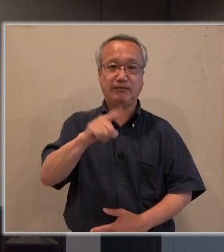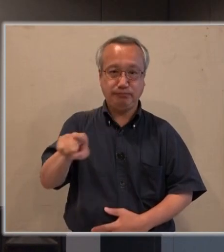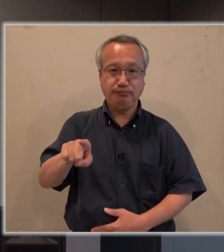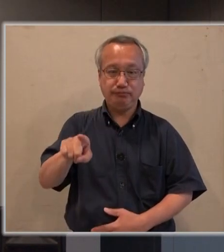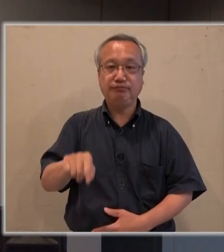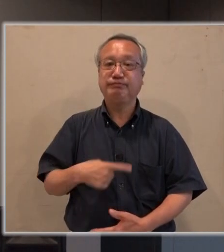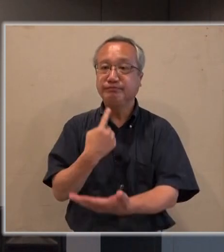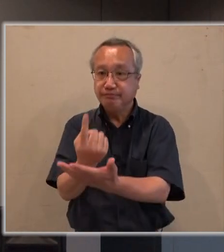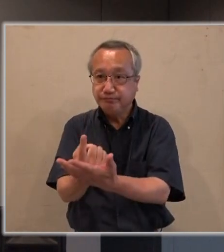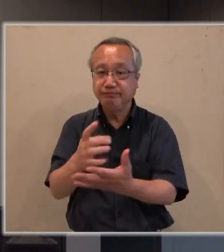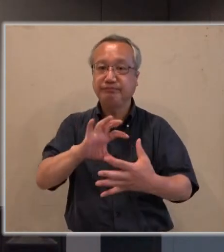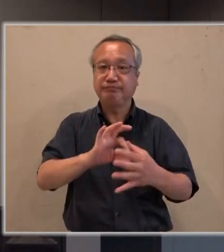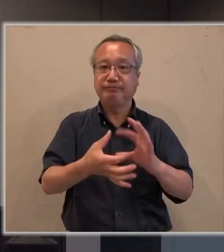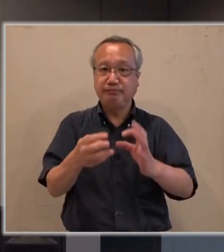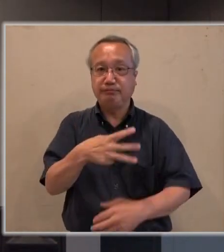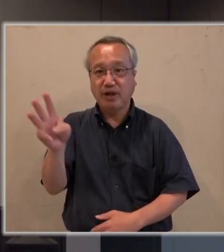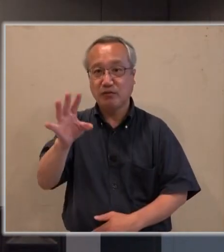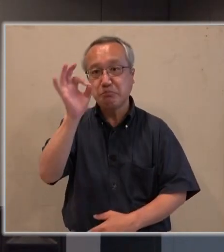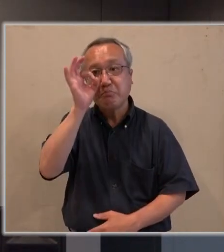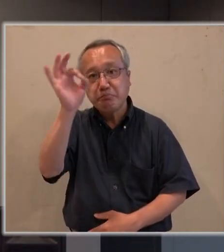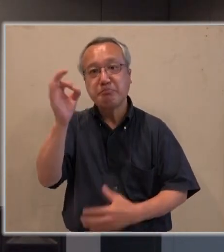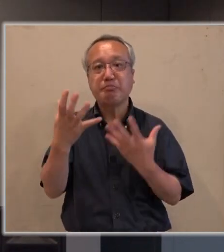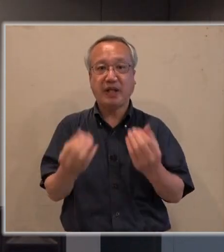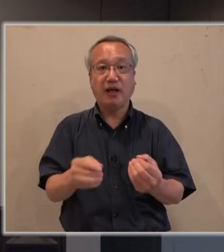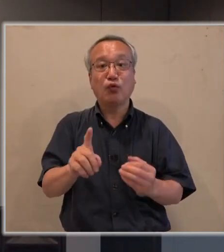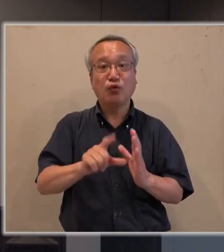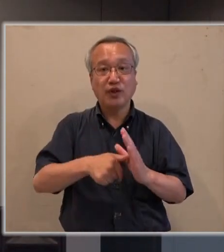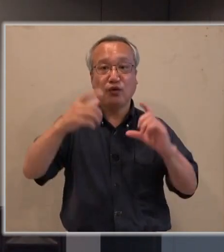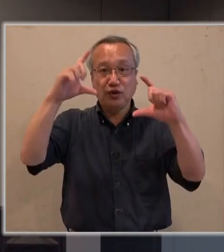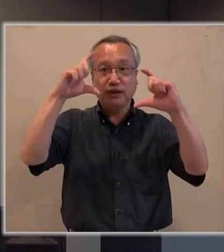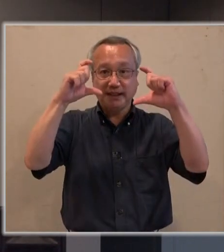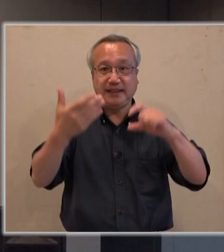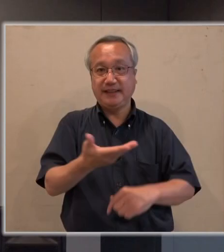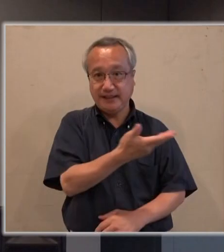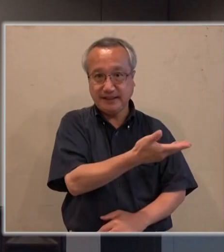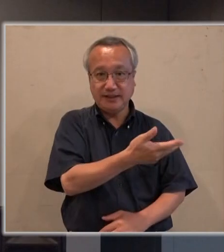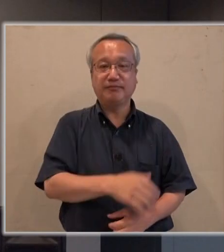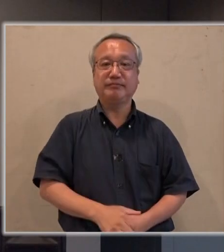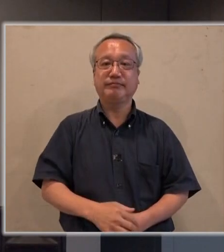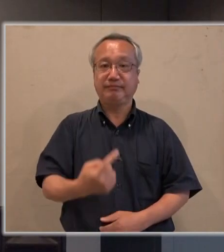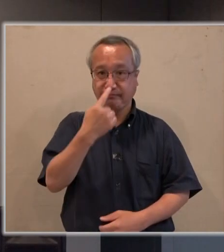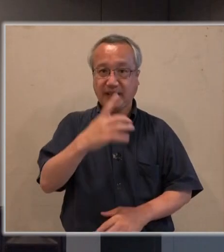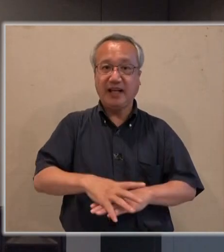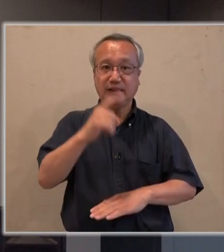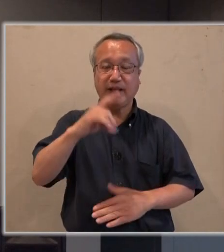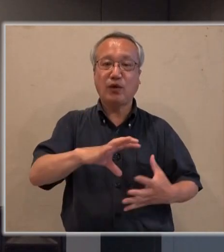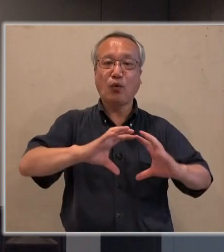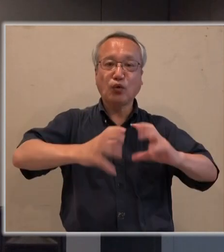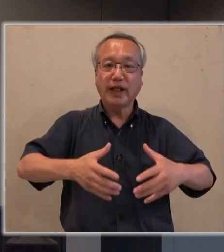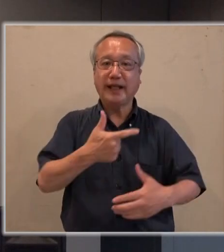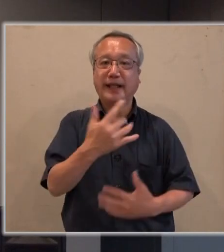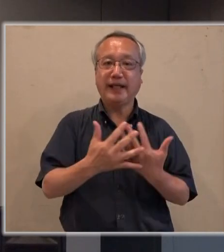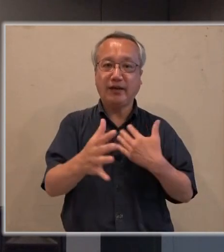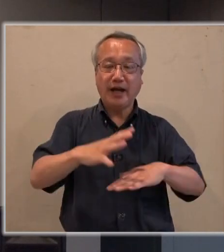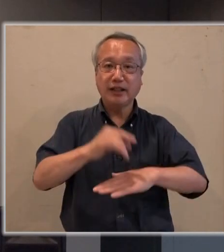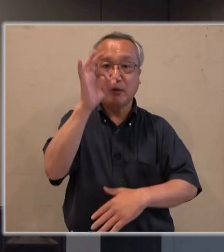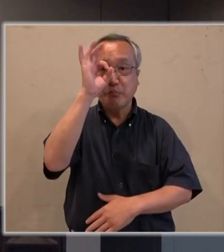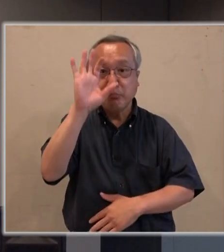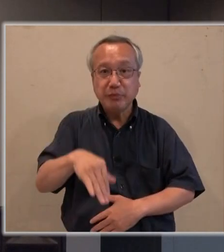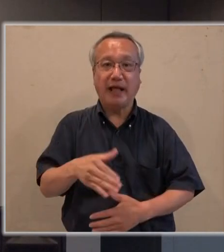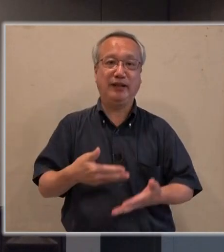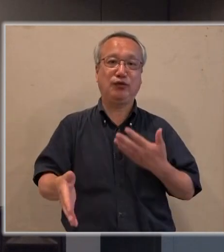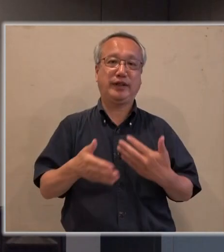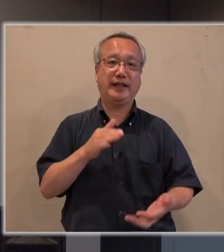ピックを目で見ました。その時の写真がこれです。私が初めて国際大会を自分の目で見た、そんな経験